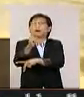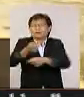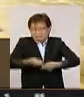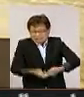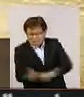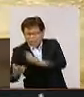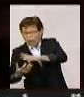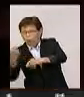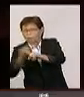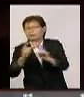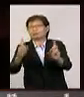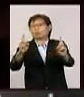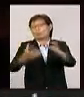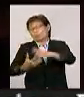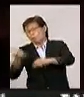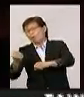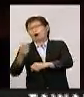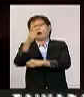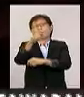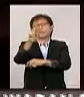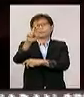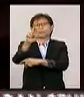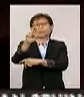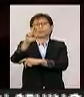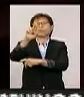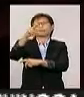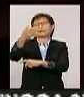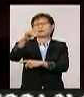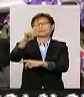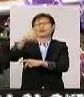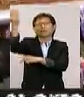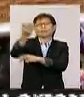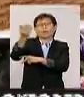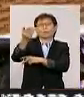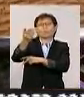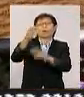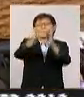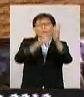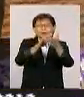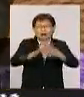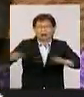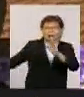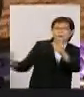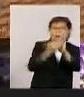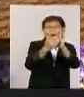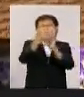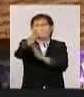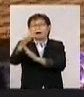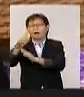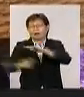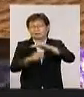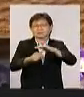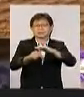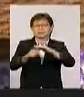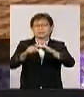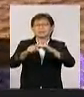keluar dari kuburnya. Terdahulu, Tan Sri Nur Rashid menutup Forum Perdana Undang-Undang Pencegahan Keselamatan Lawan Hak Asasi Program Diploma